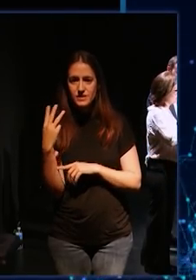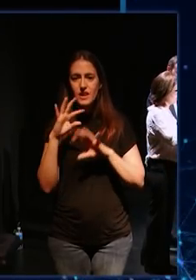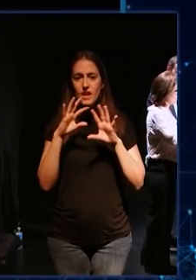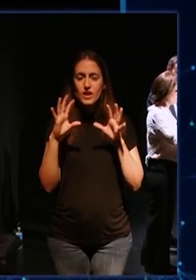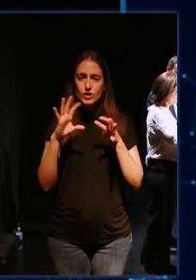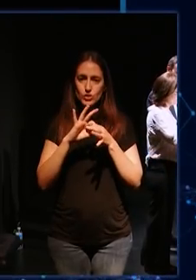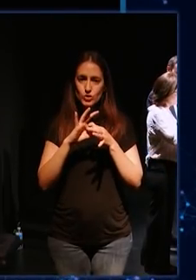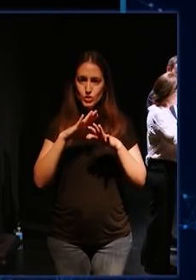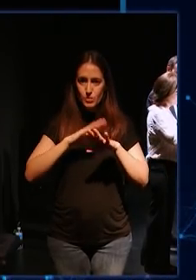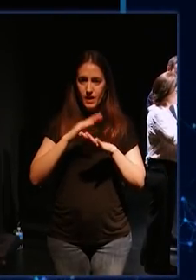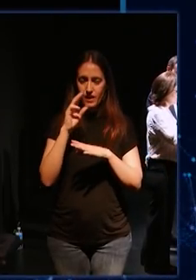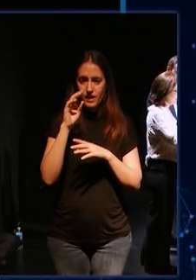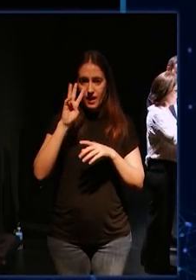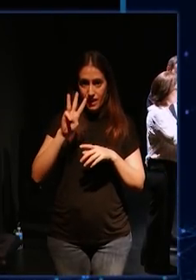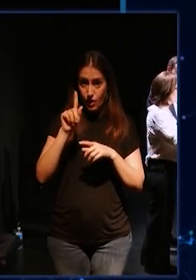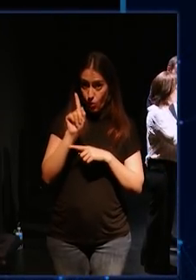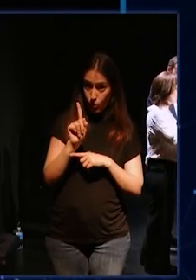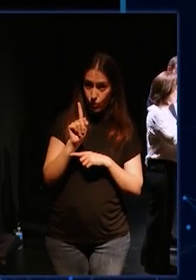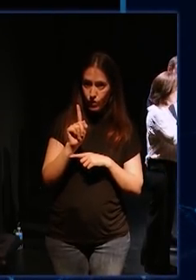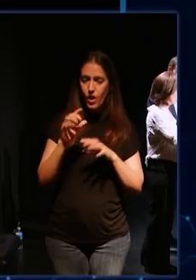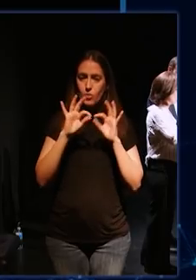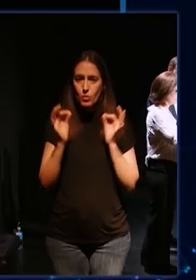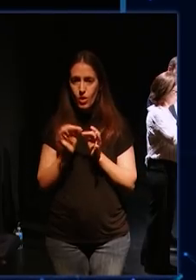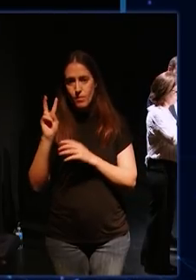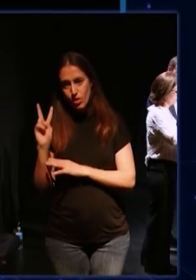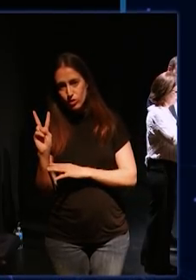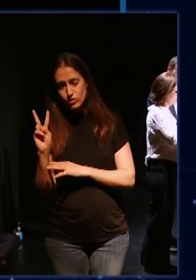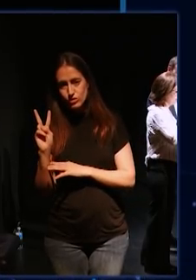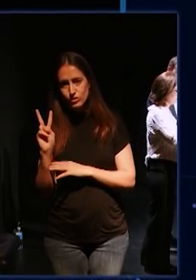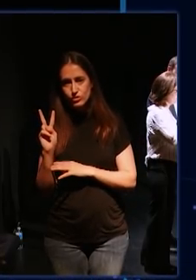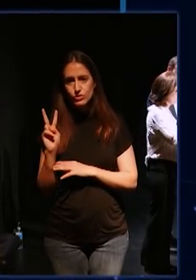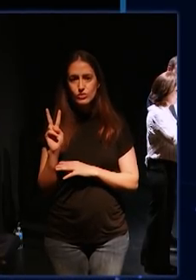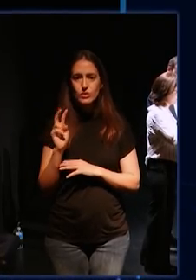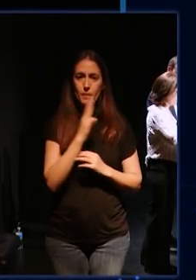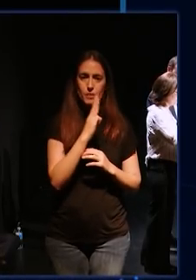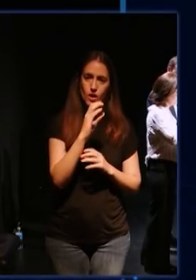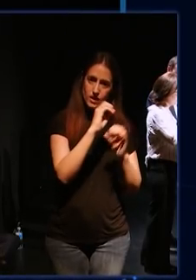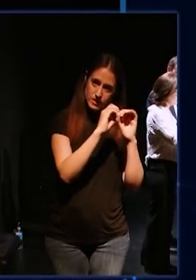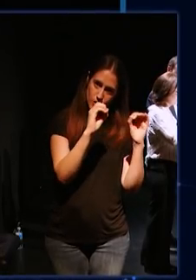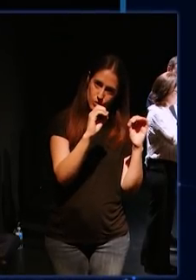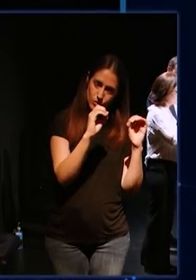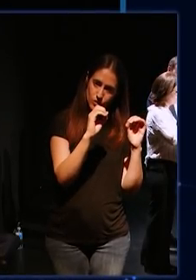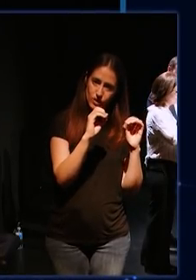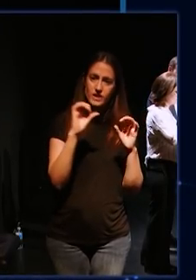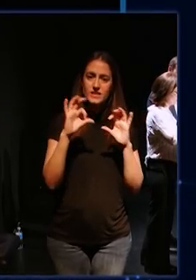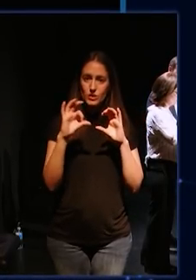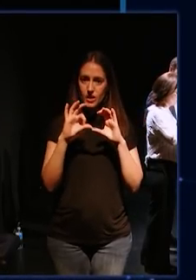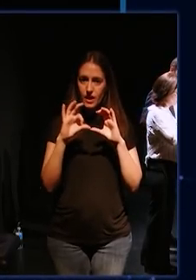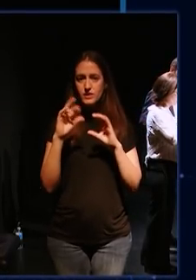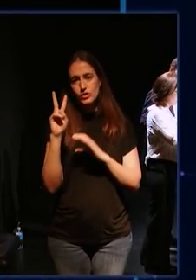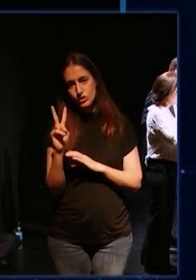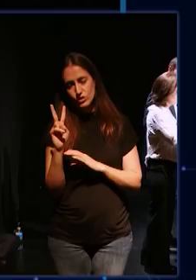per Cardedeu, 1. En Comú Podem, 2. El Partit Popular, 0. A Ciutadans,